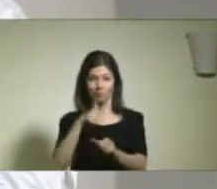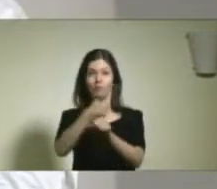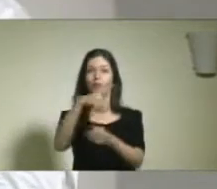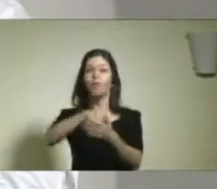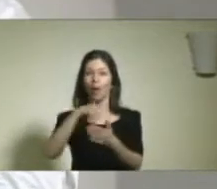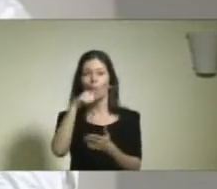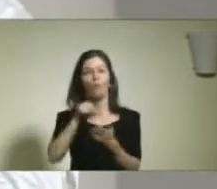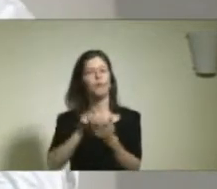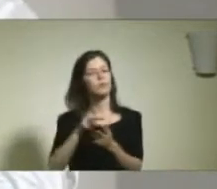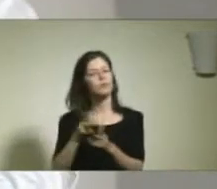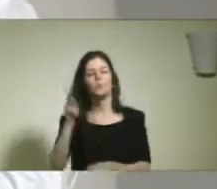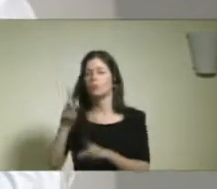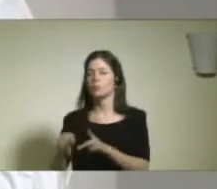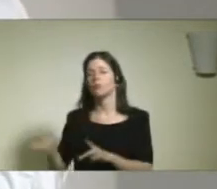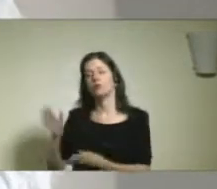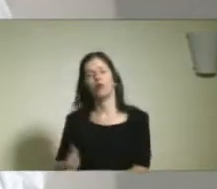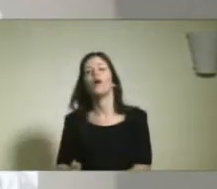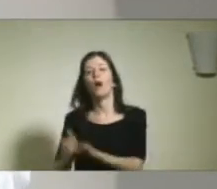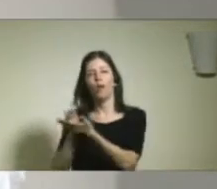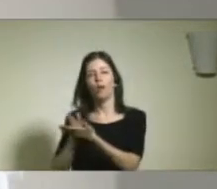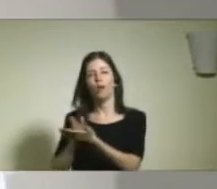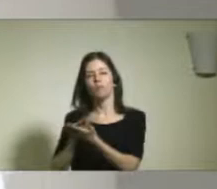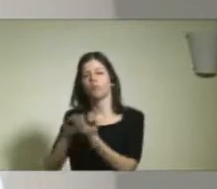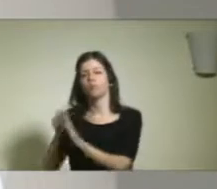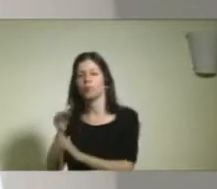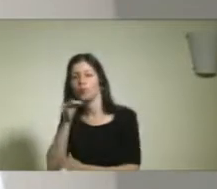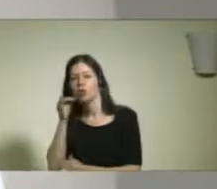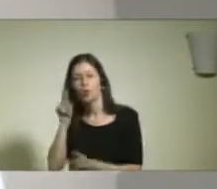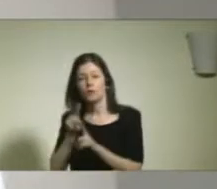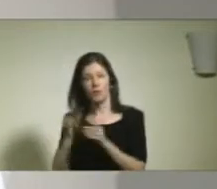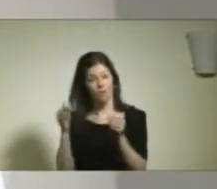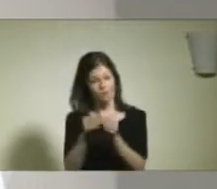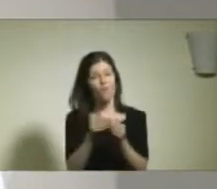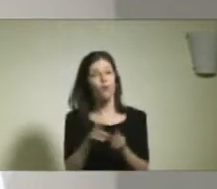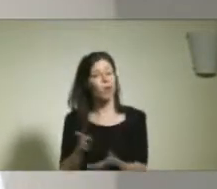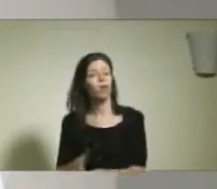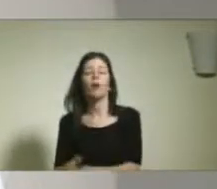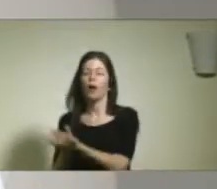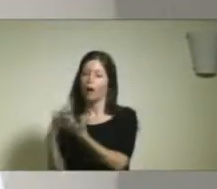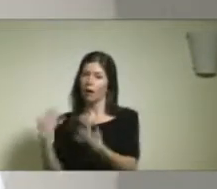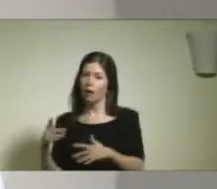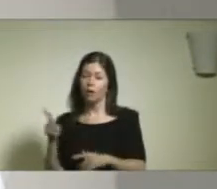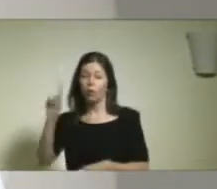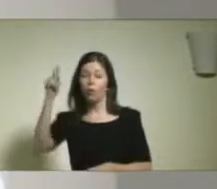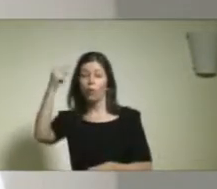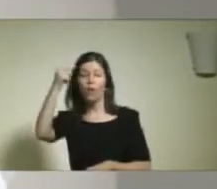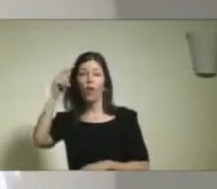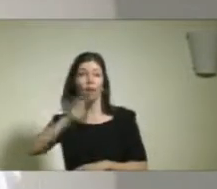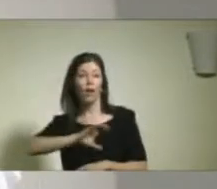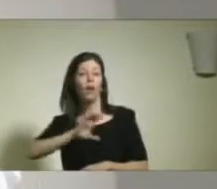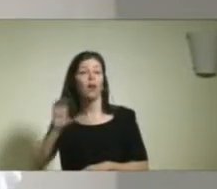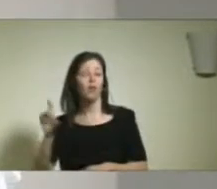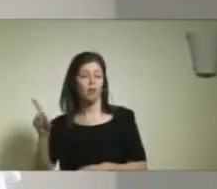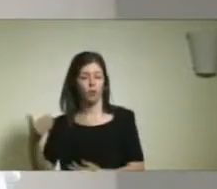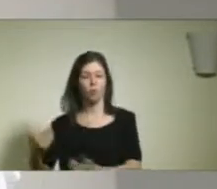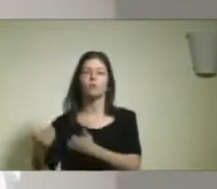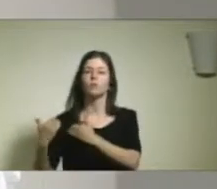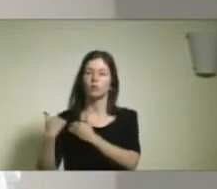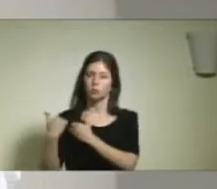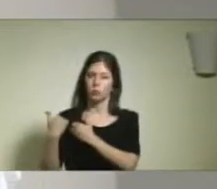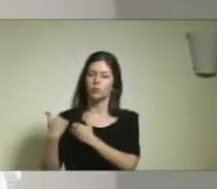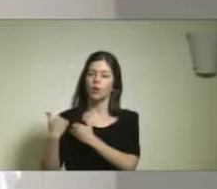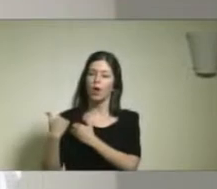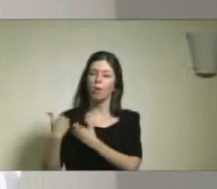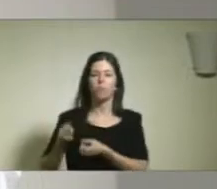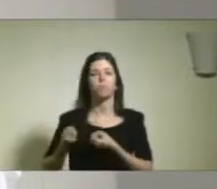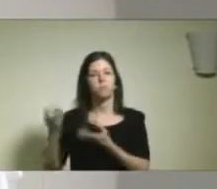gens dans ces collectivités autochtones ainsi que dans les villes. Le gouvernement du Canada est responsable de la prestation